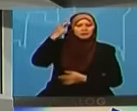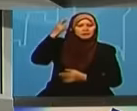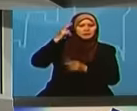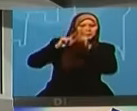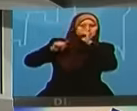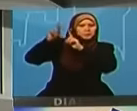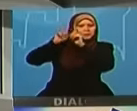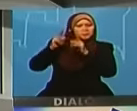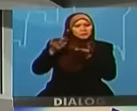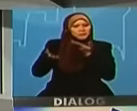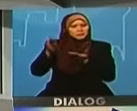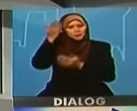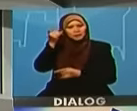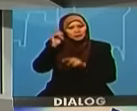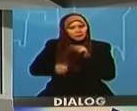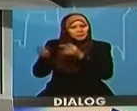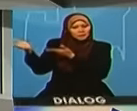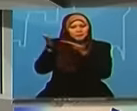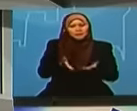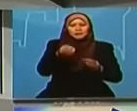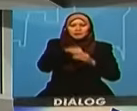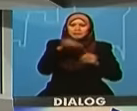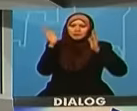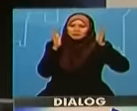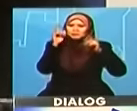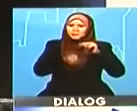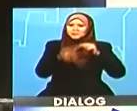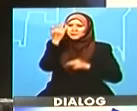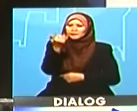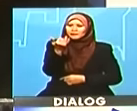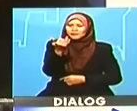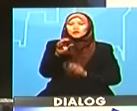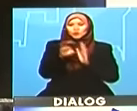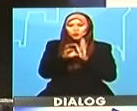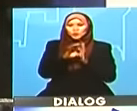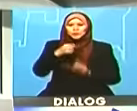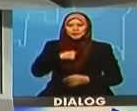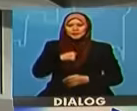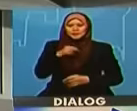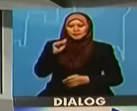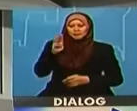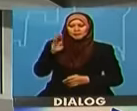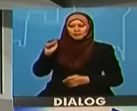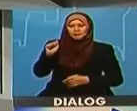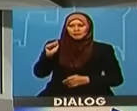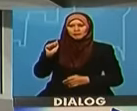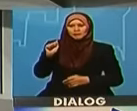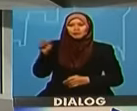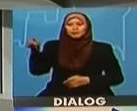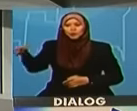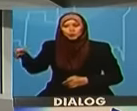Bukan. Bukan. Sekarang mengapa tidak boleh dibawa masuk ke dalam negara? Katalah saya ni abah. Okay. Ya. Saya 1MDB. Hmm.